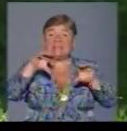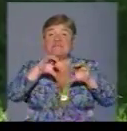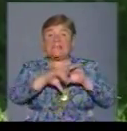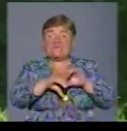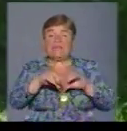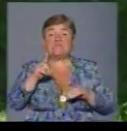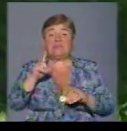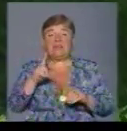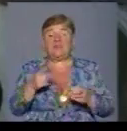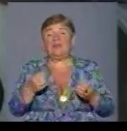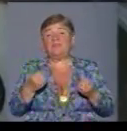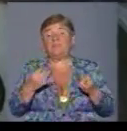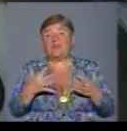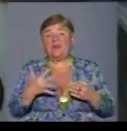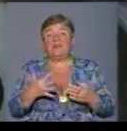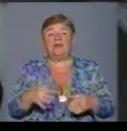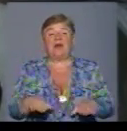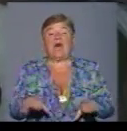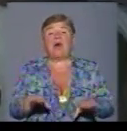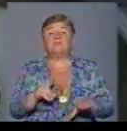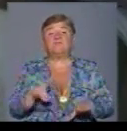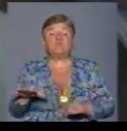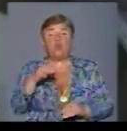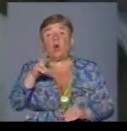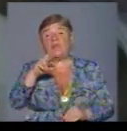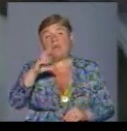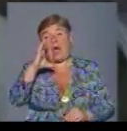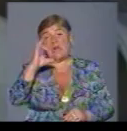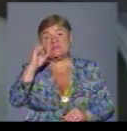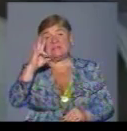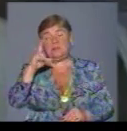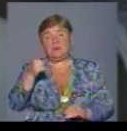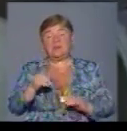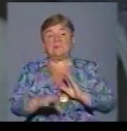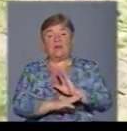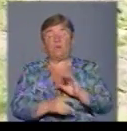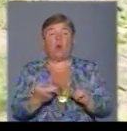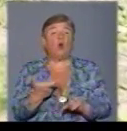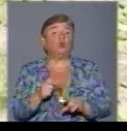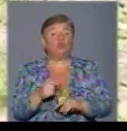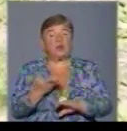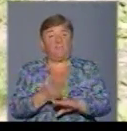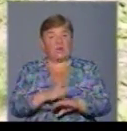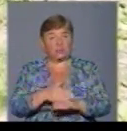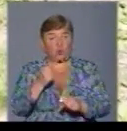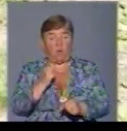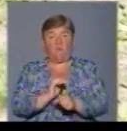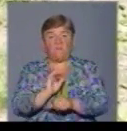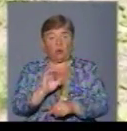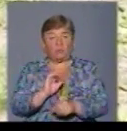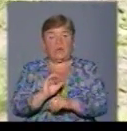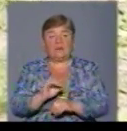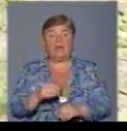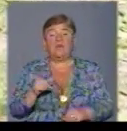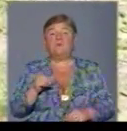обикновенний різець, середину виймаючи. Ну, а то все з ясеня у бручі. Дуже тяжко робиться. У свої 92 роки